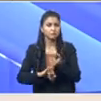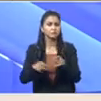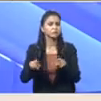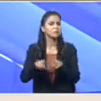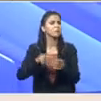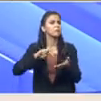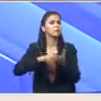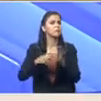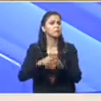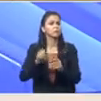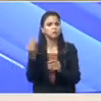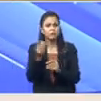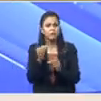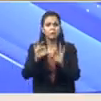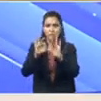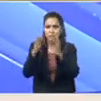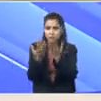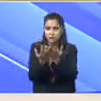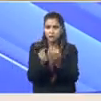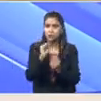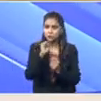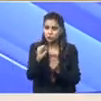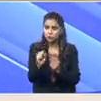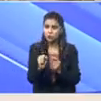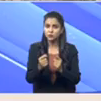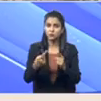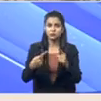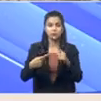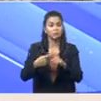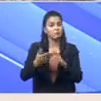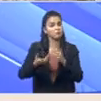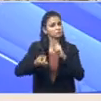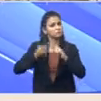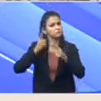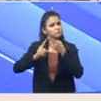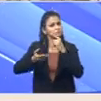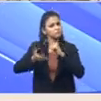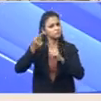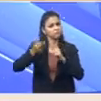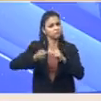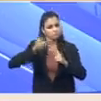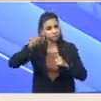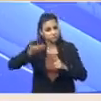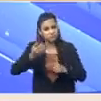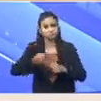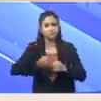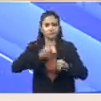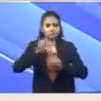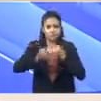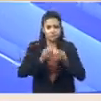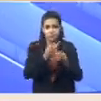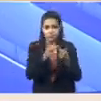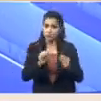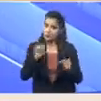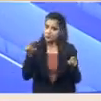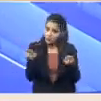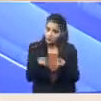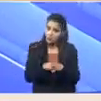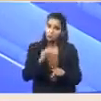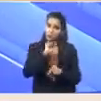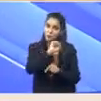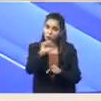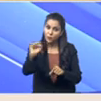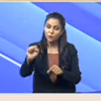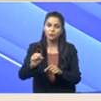कुछ परिवार अपने बच्चों को ट्रेडिशनल गेम्स सिखा रहे हैं, खिला रहे हैं। आप भी